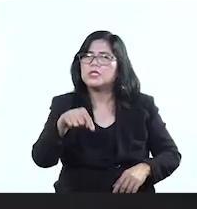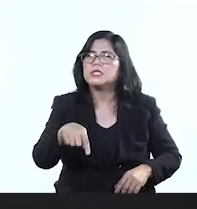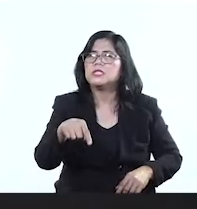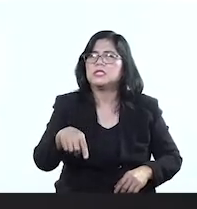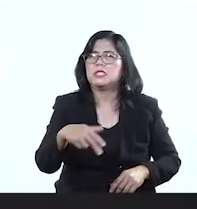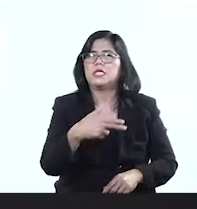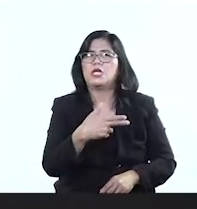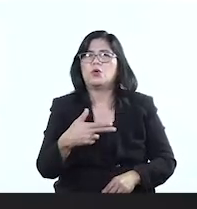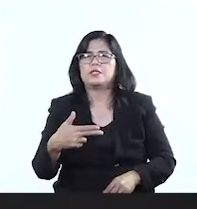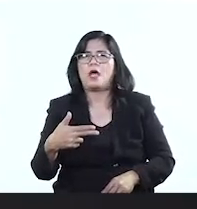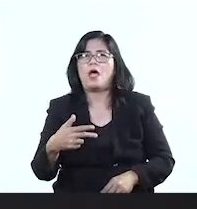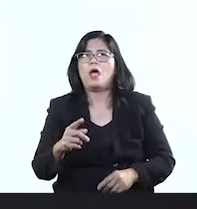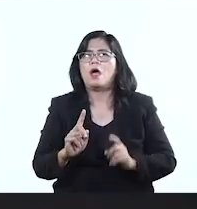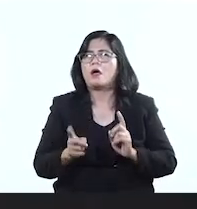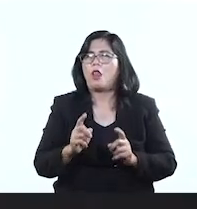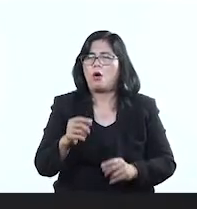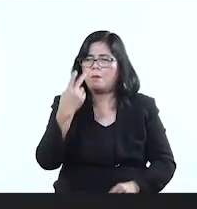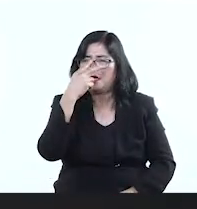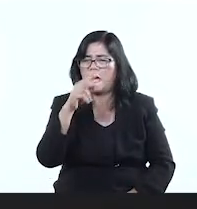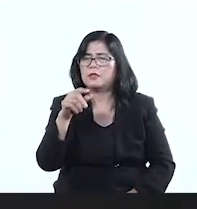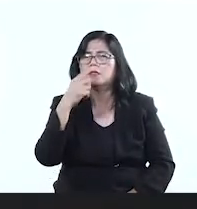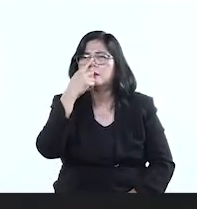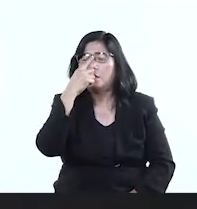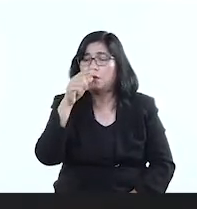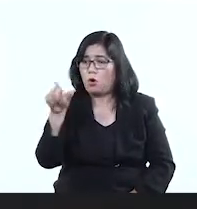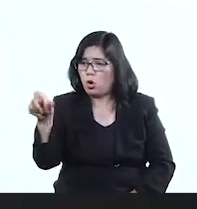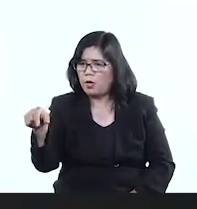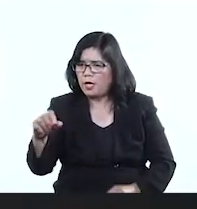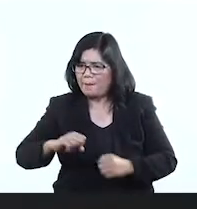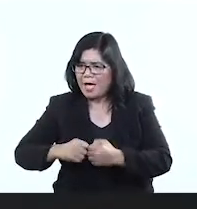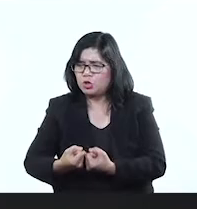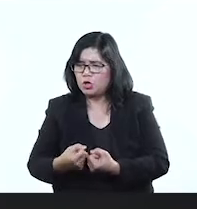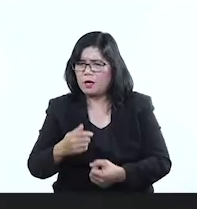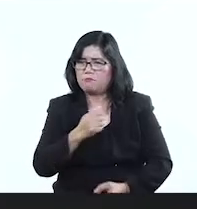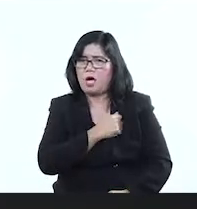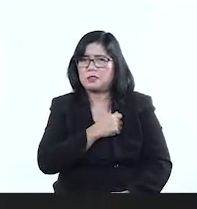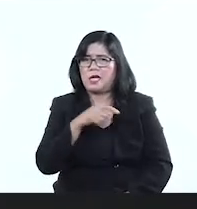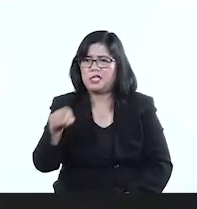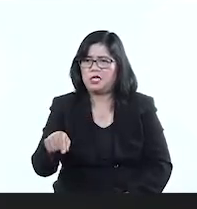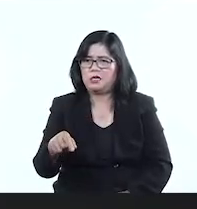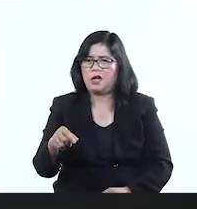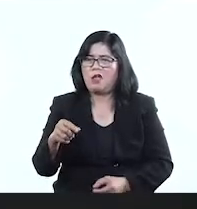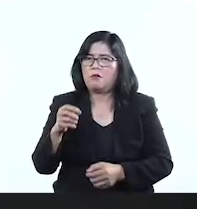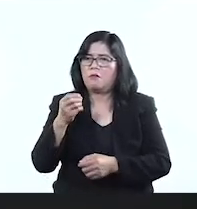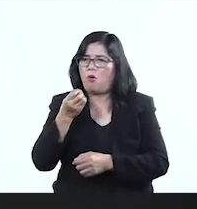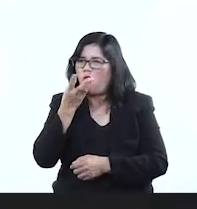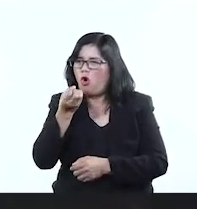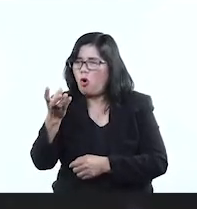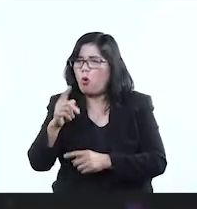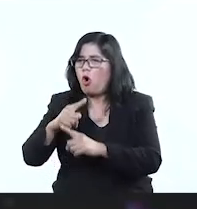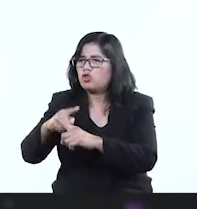karena itu kalau saya melihat manusia-manusia menghancurkan bangsa ini hai kenapa vokasi provokasi bodoh